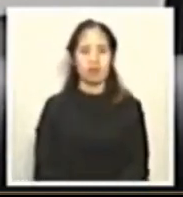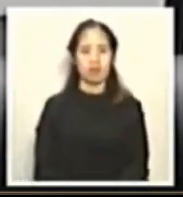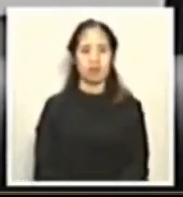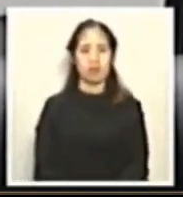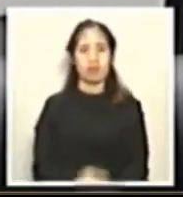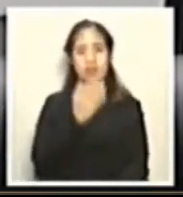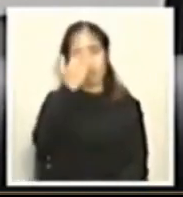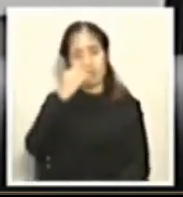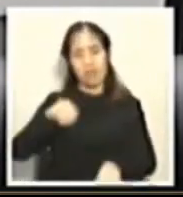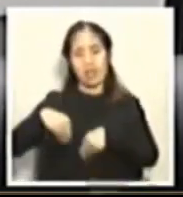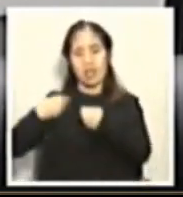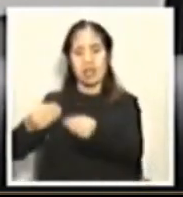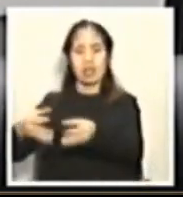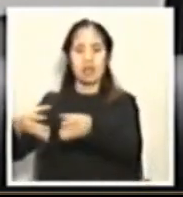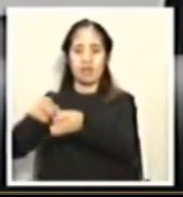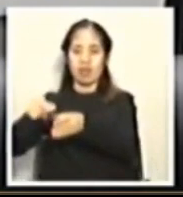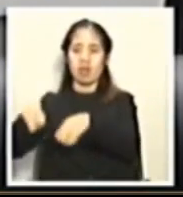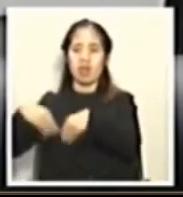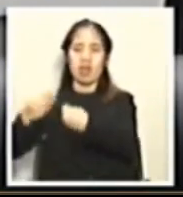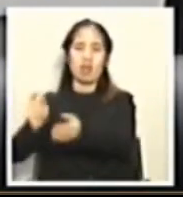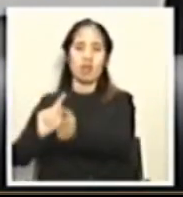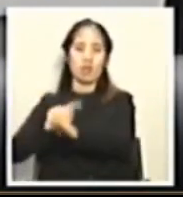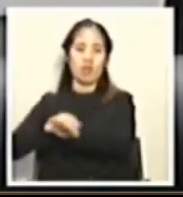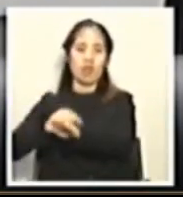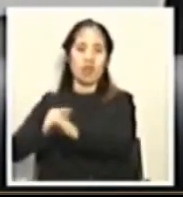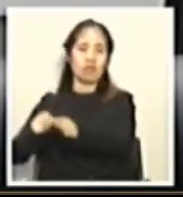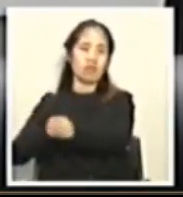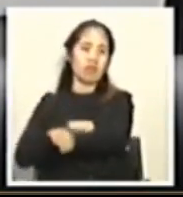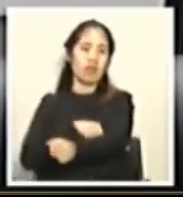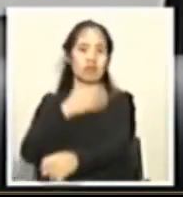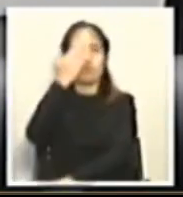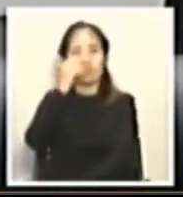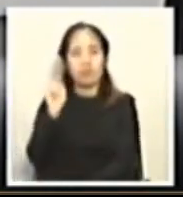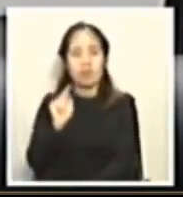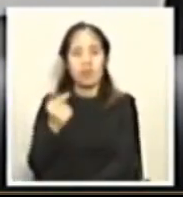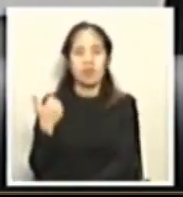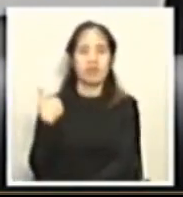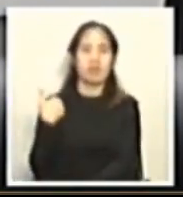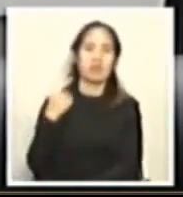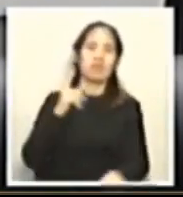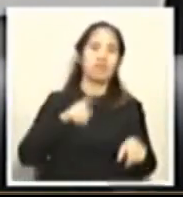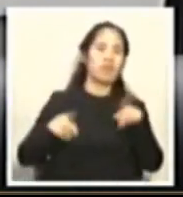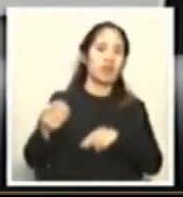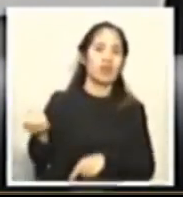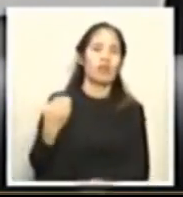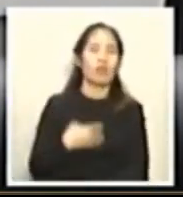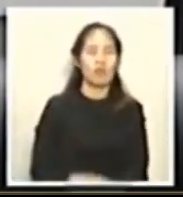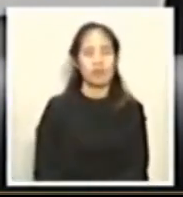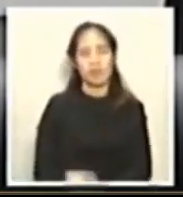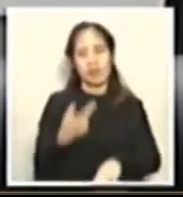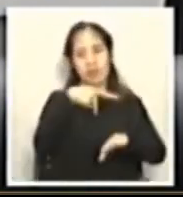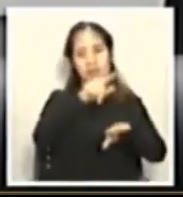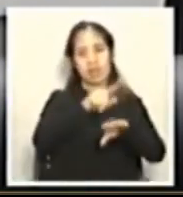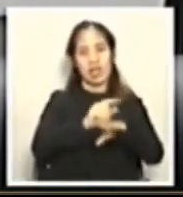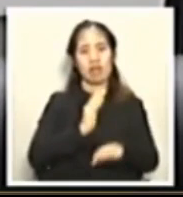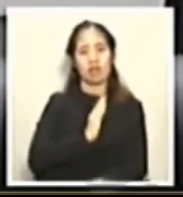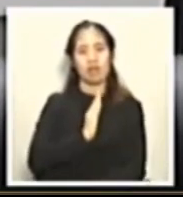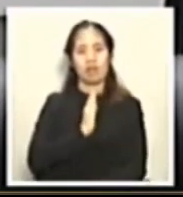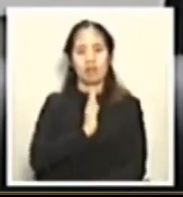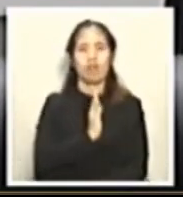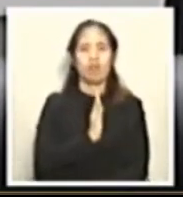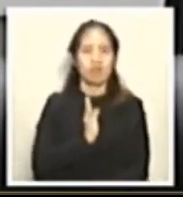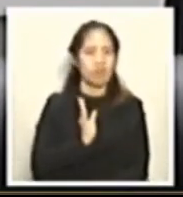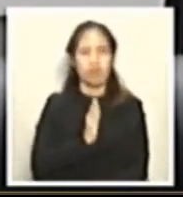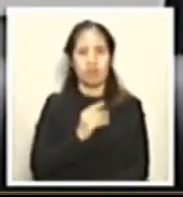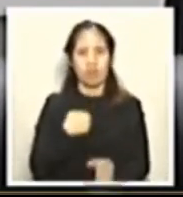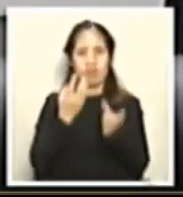ให้ฝ่ายค้านพูดยาวนานเกินไปนะครับหลายคนก็บอกว่าประธานวางตัวไม่เป็นธรรม